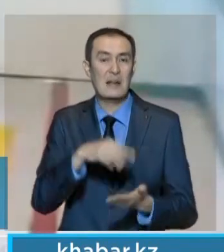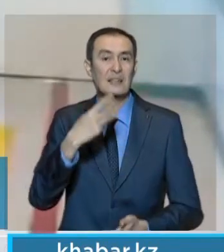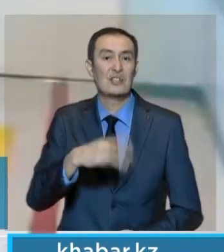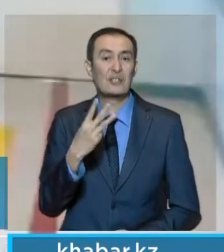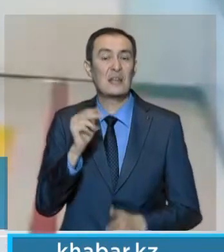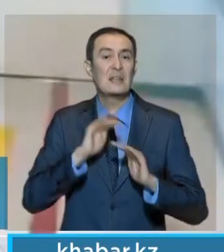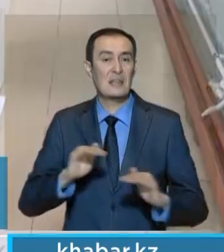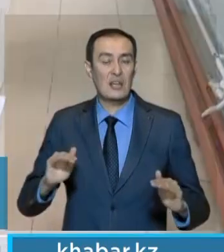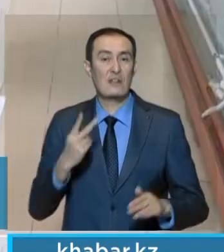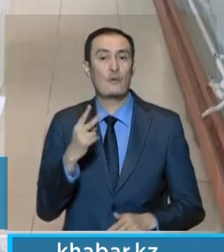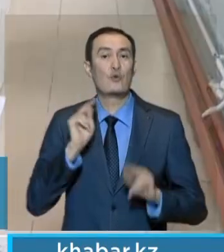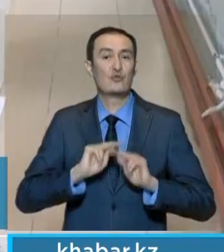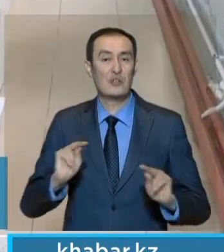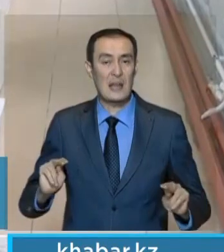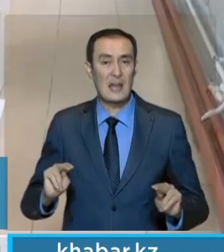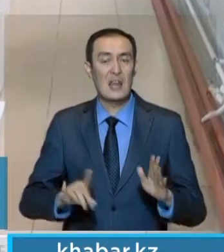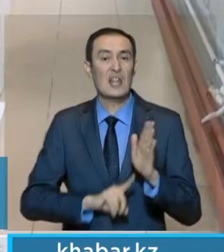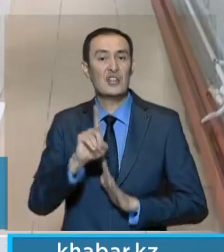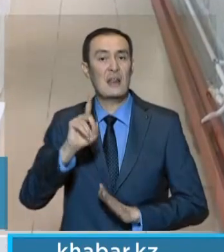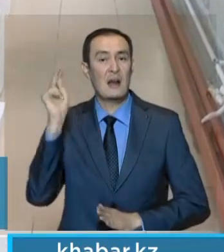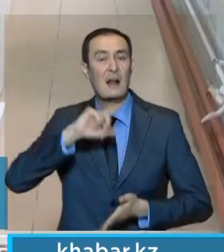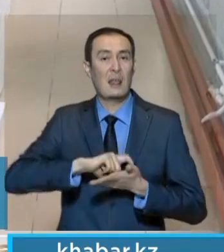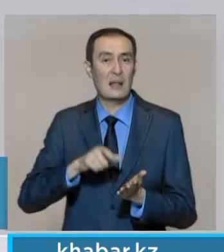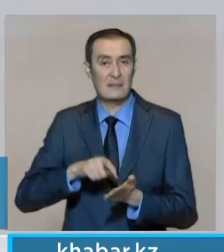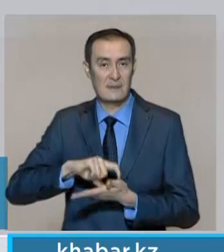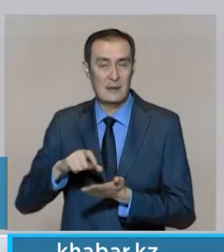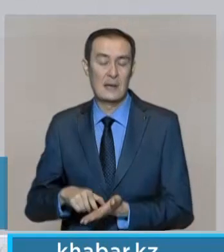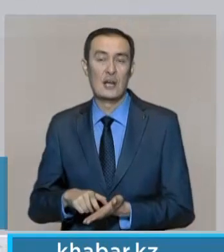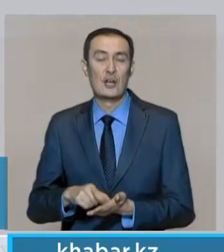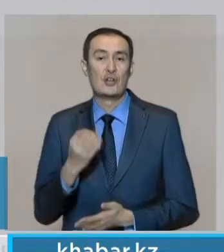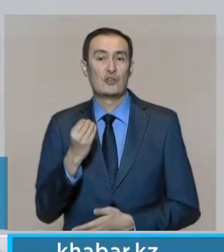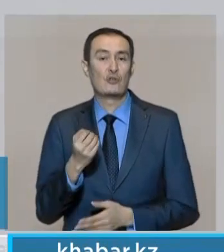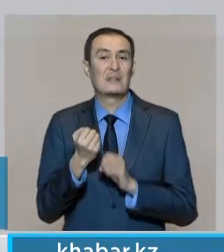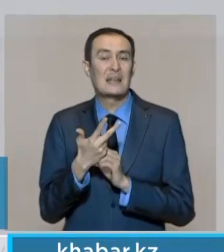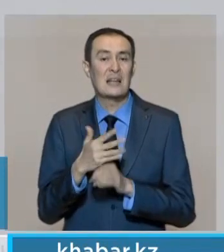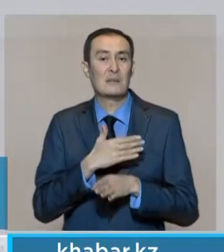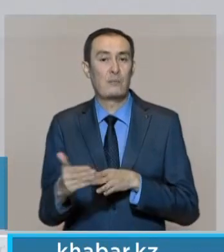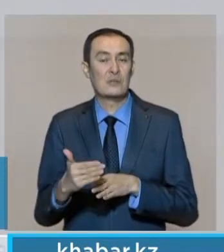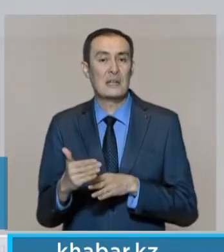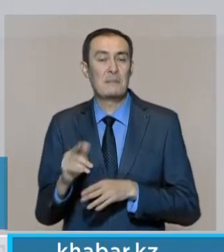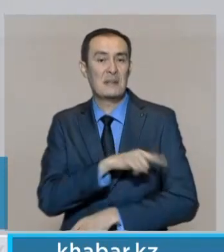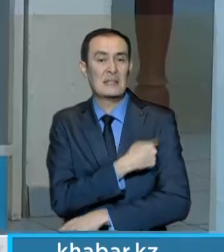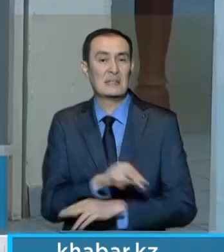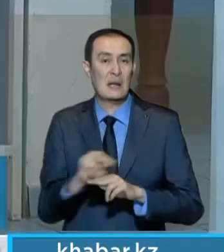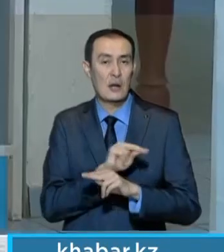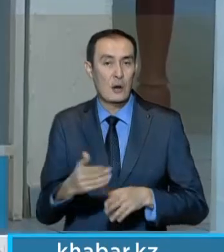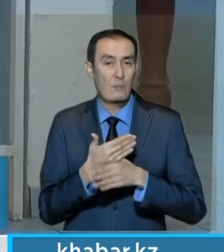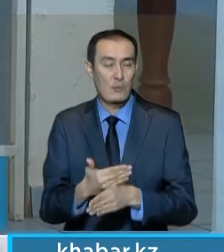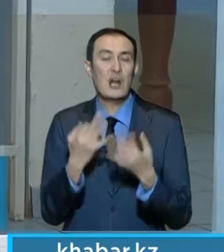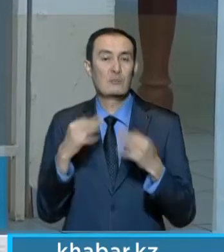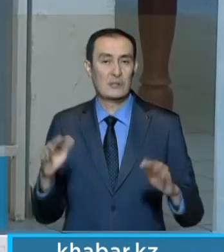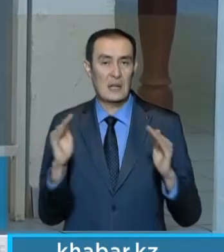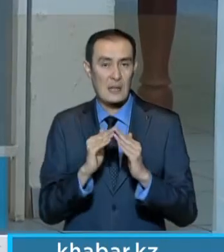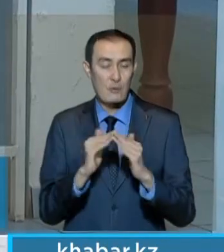33 школьника и двое учителей начальных классов. Еще 13 после оказания медицинской помощи отпустили